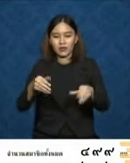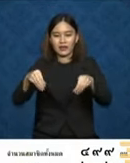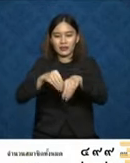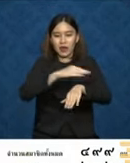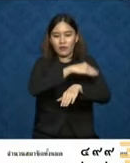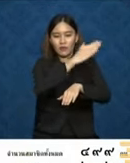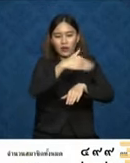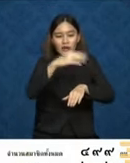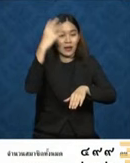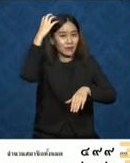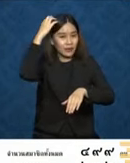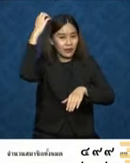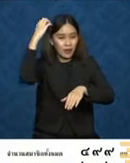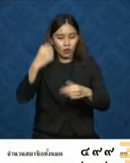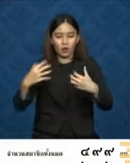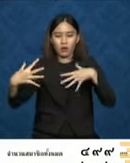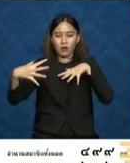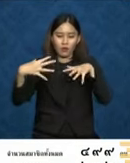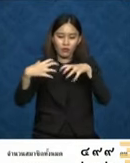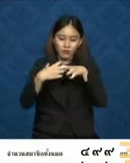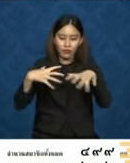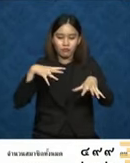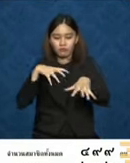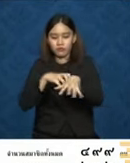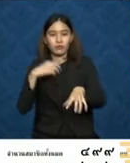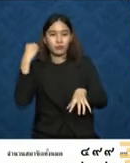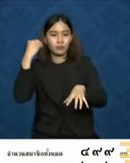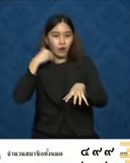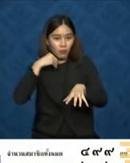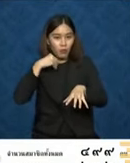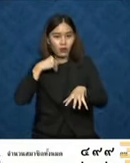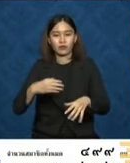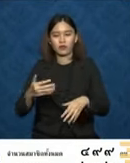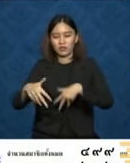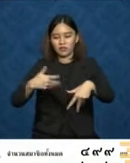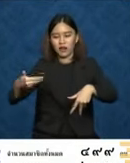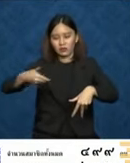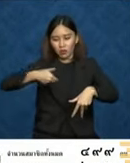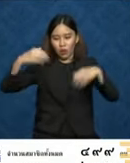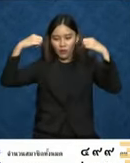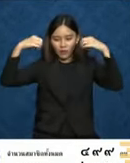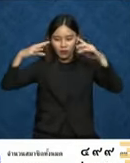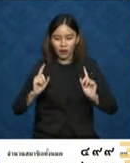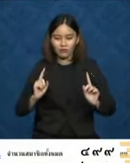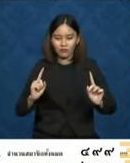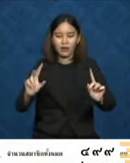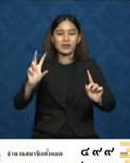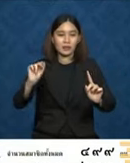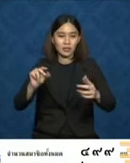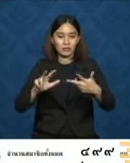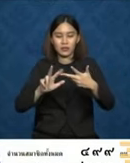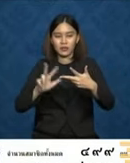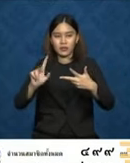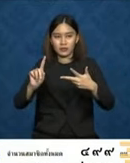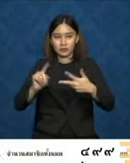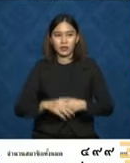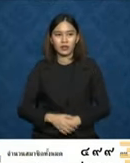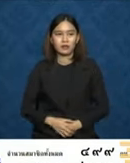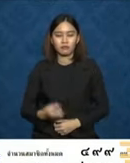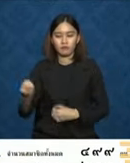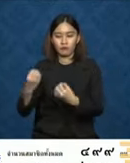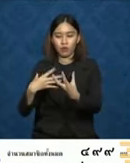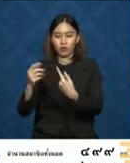กับสปปลเกิดอุบัติเหตุบ่อยนะคะชาวบ้านต้องการไฟส่องสว่าง 30ต้นนะคะเรื่องที่ 3ค่ะดิฉันได้รับการ